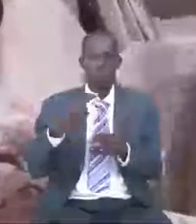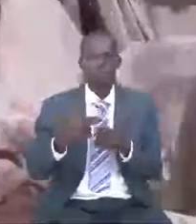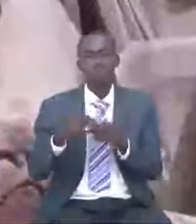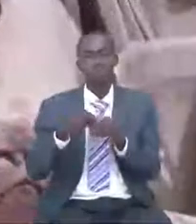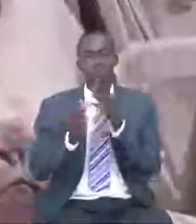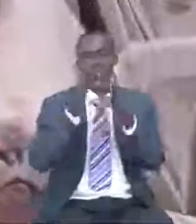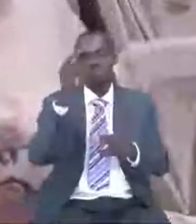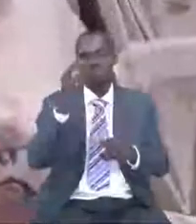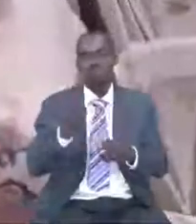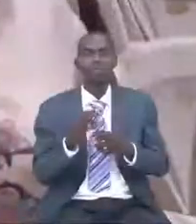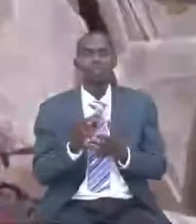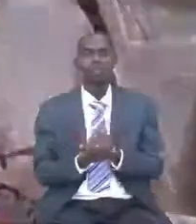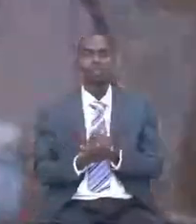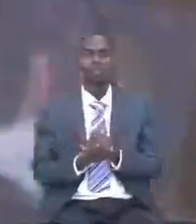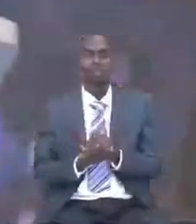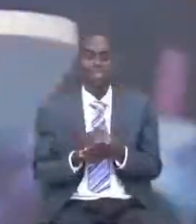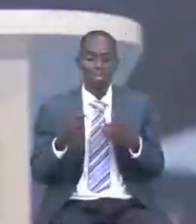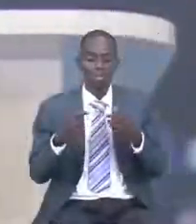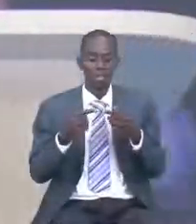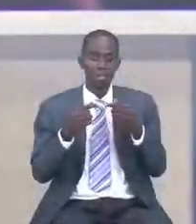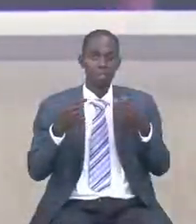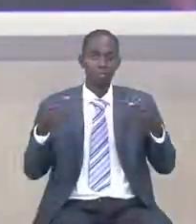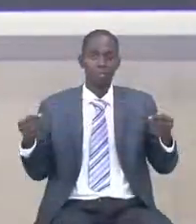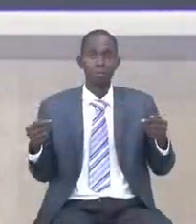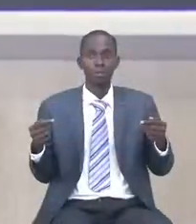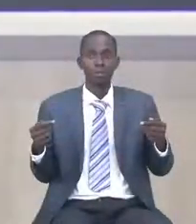pas d'aujourd'hui ne pourra effacer ton nom.